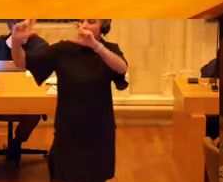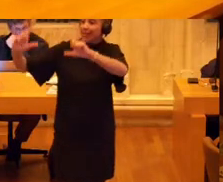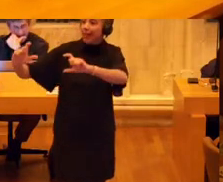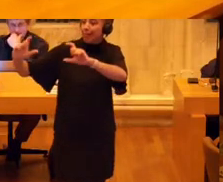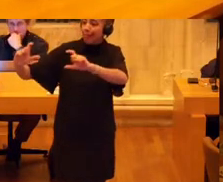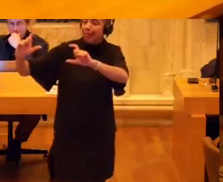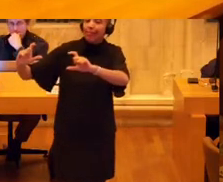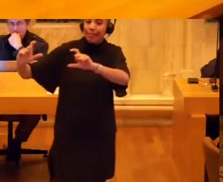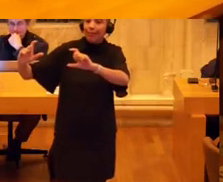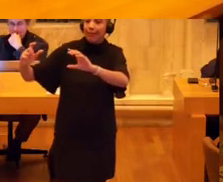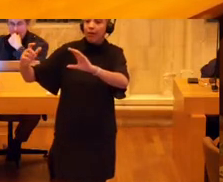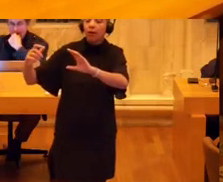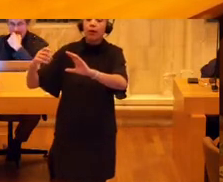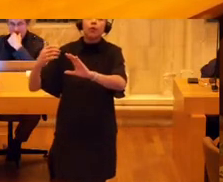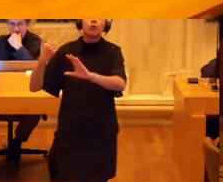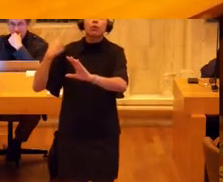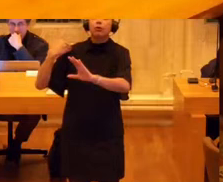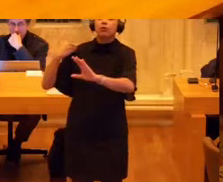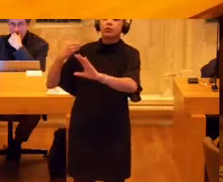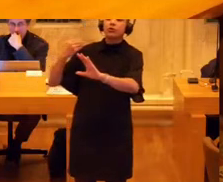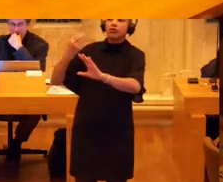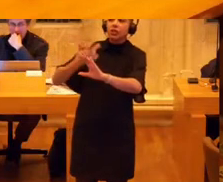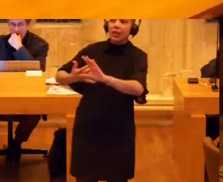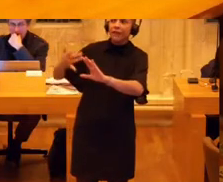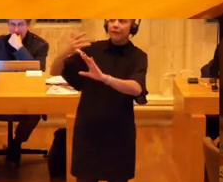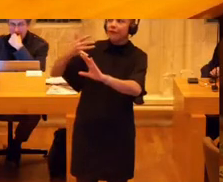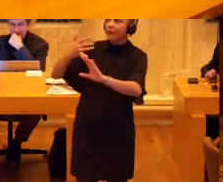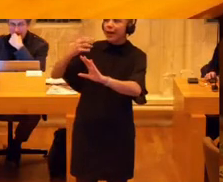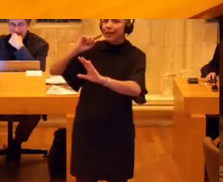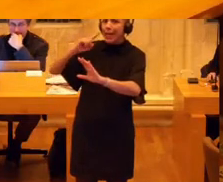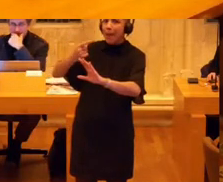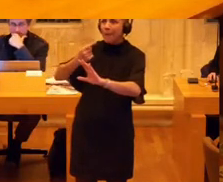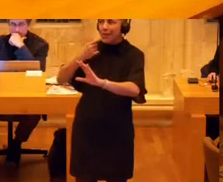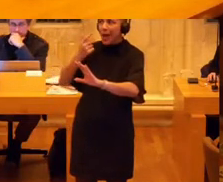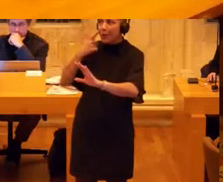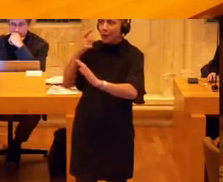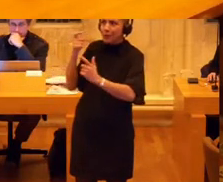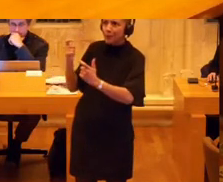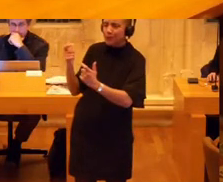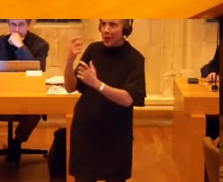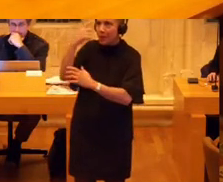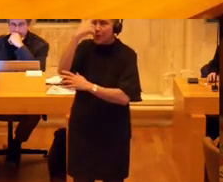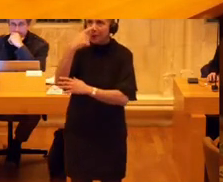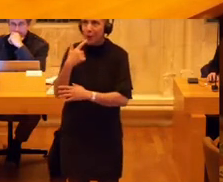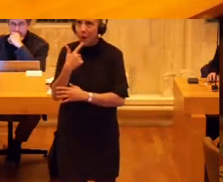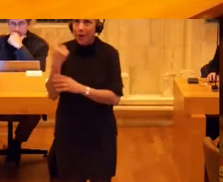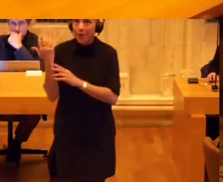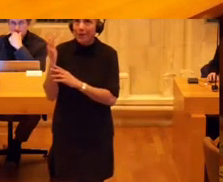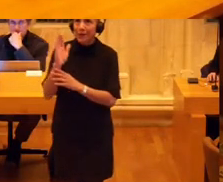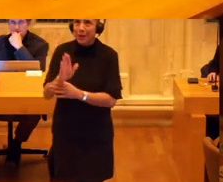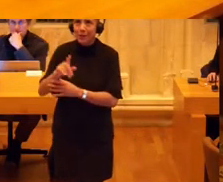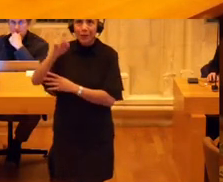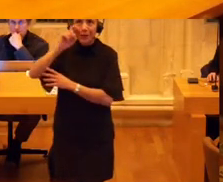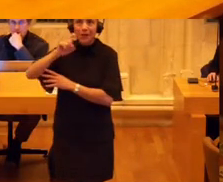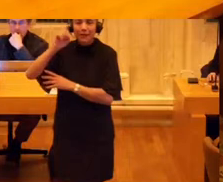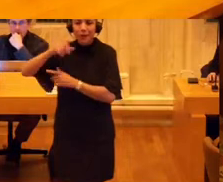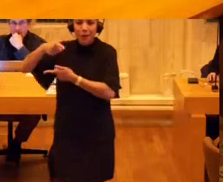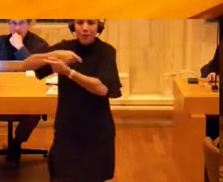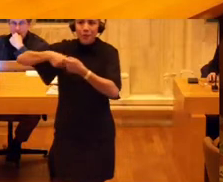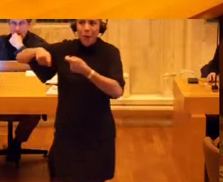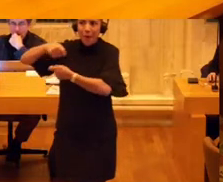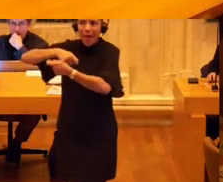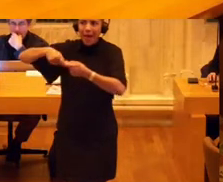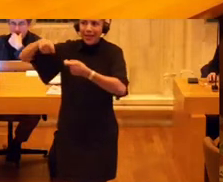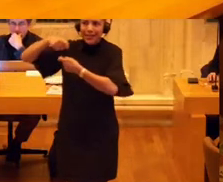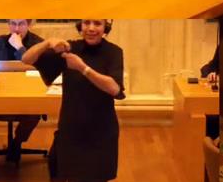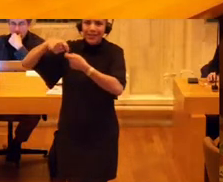les chiffres qui étaient cités, je le dis sous le contrôle de Camille, j'ai souvenir de la présentation de l'Observatoire du commerce qui mettait beaucoup d'indicateurs au vert,